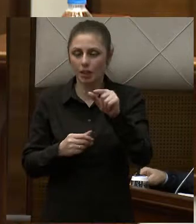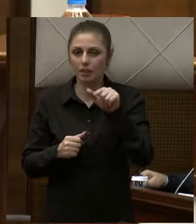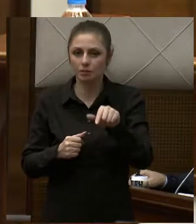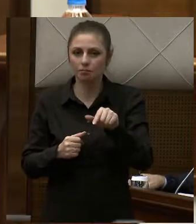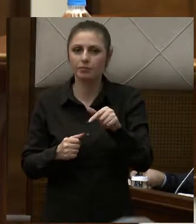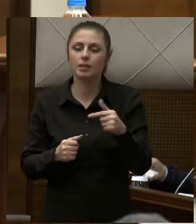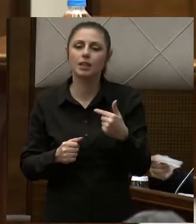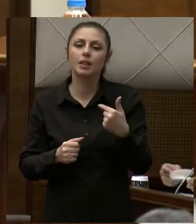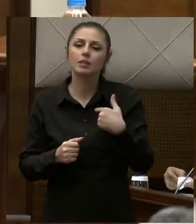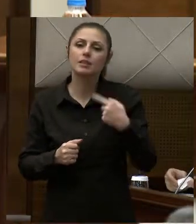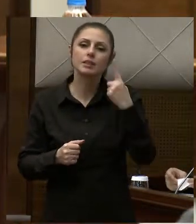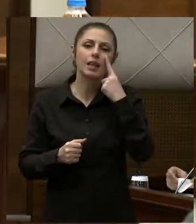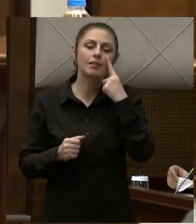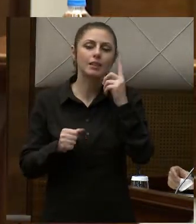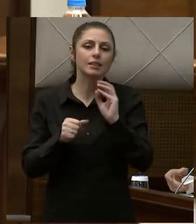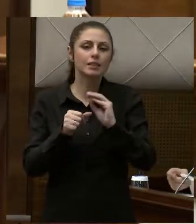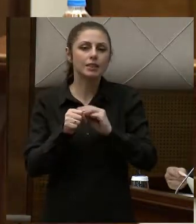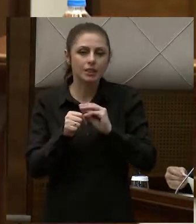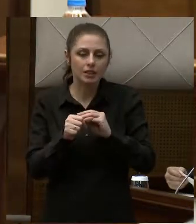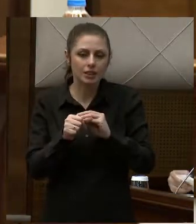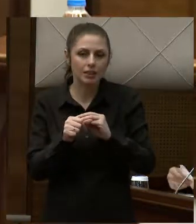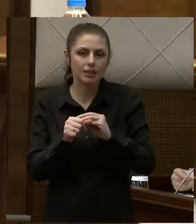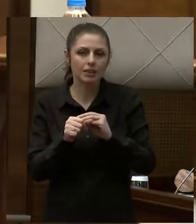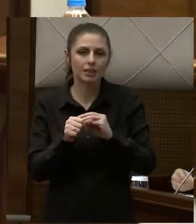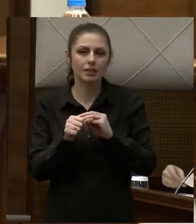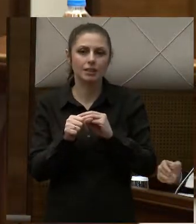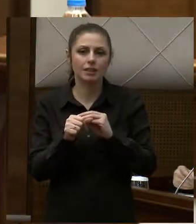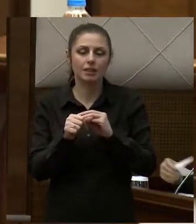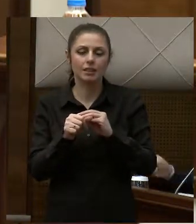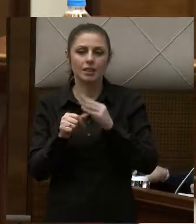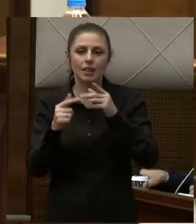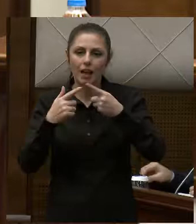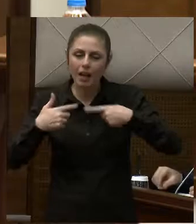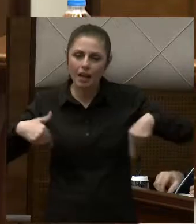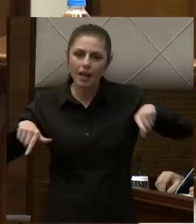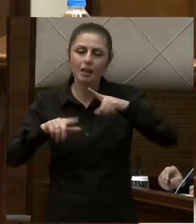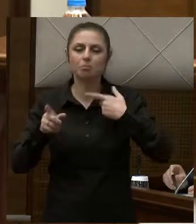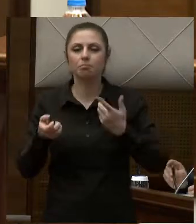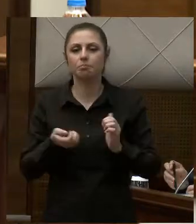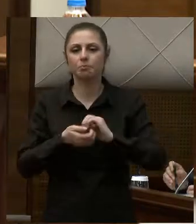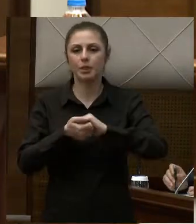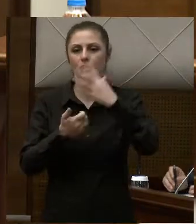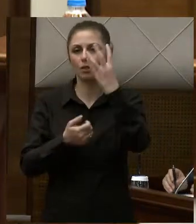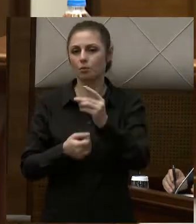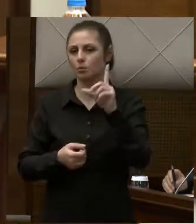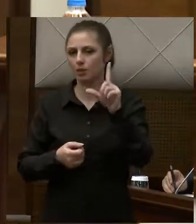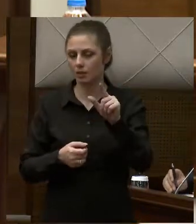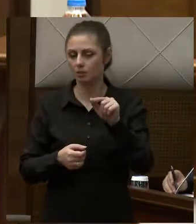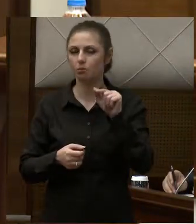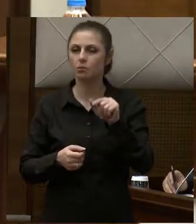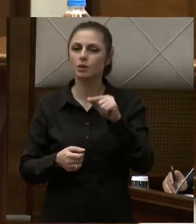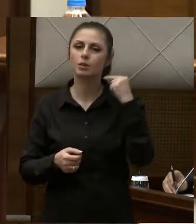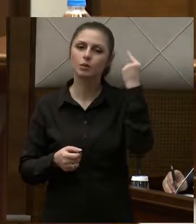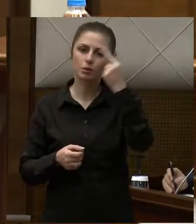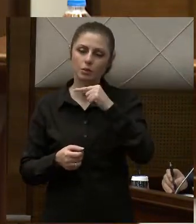devlet kurumları arasında mümkün mertebe bir ahenk için uğraşmak durumundayız. Dolayısıyla ben